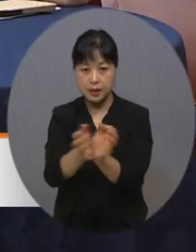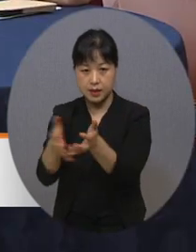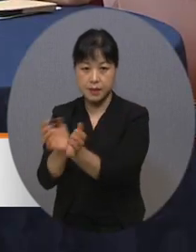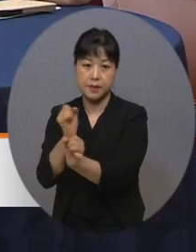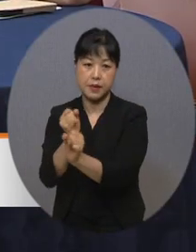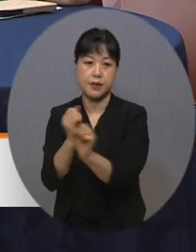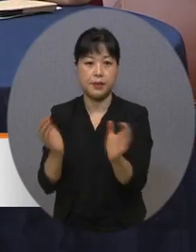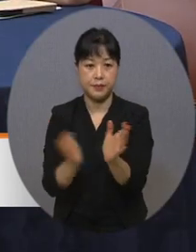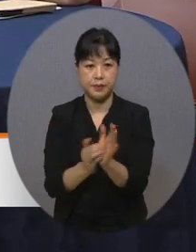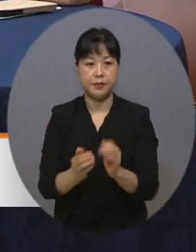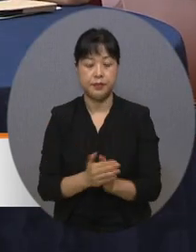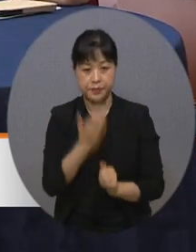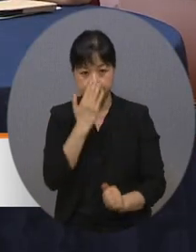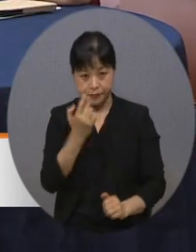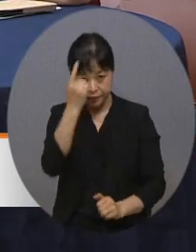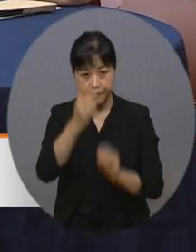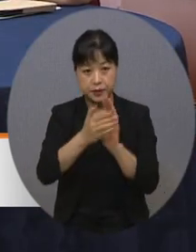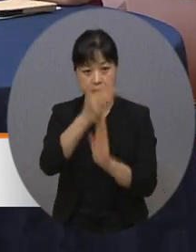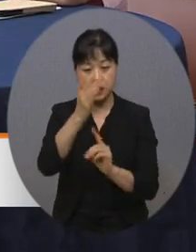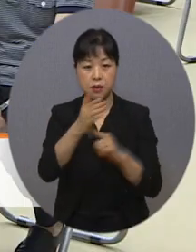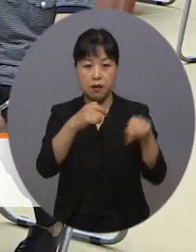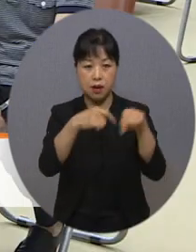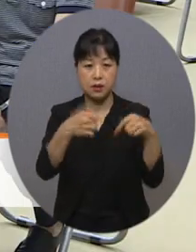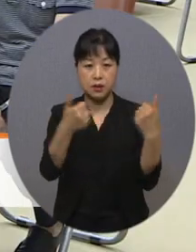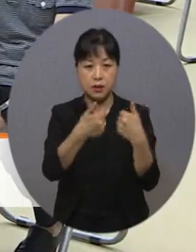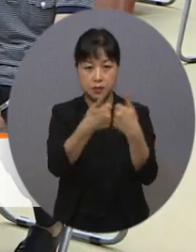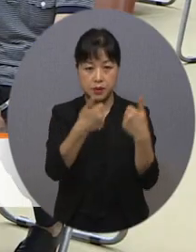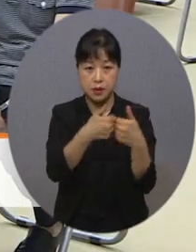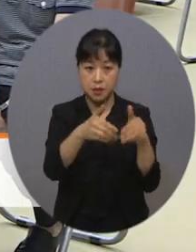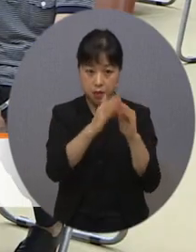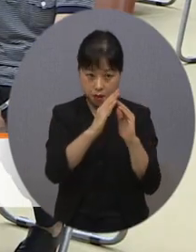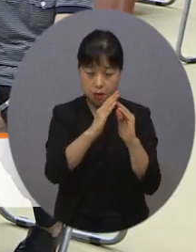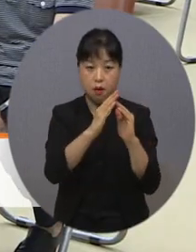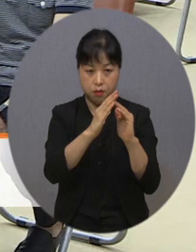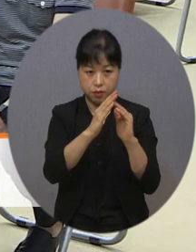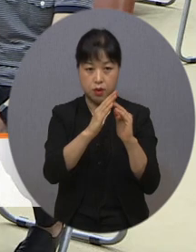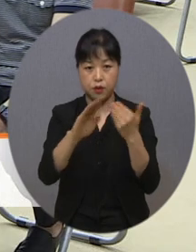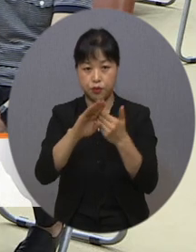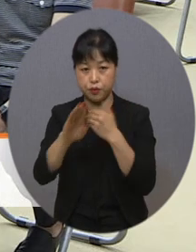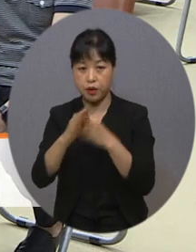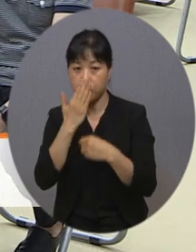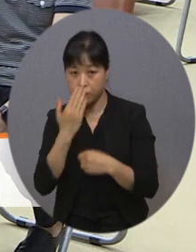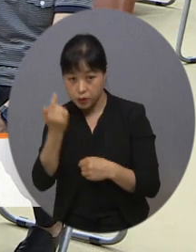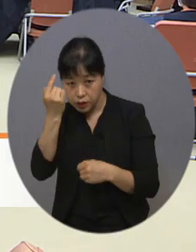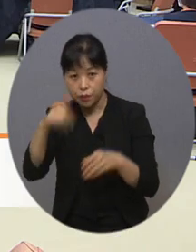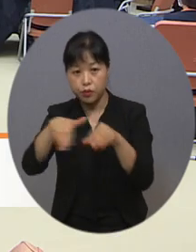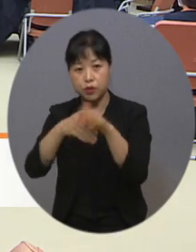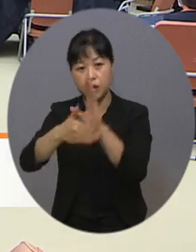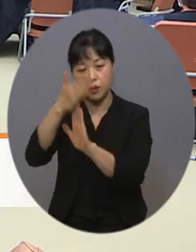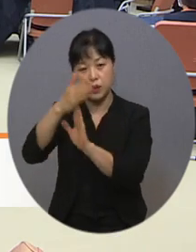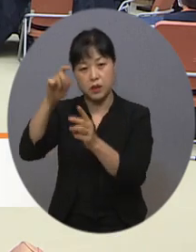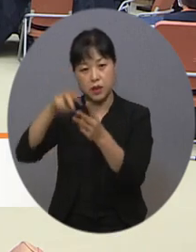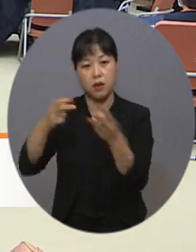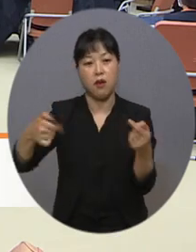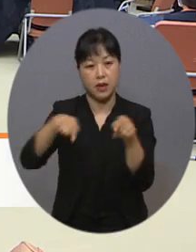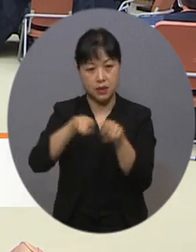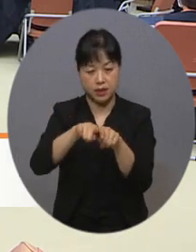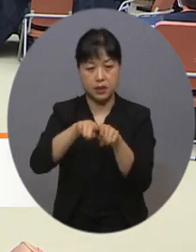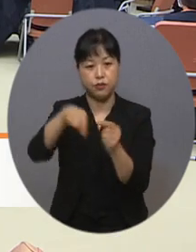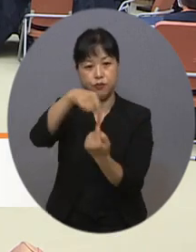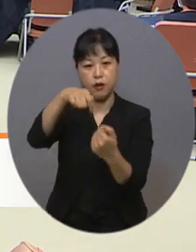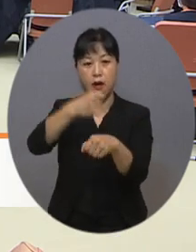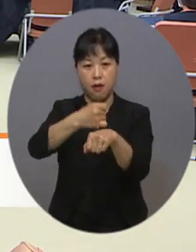정 순 천 씨는 행정 협의 7 발족식 을 시작으로 순천 문화도시 센터와 한국의 본격적인 가동에 들어갈 계획이며